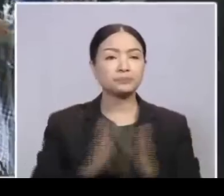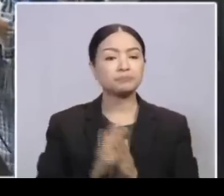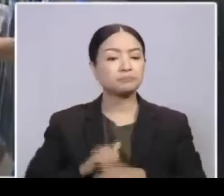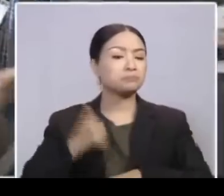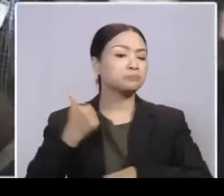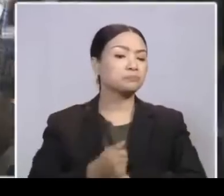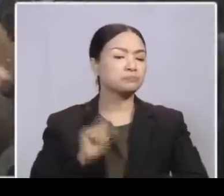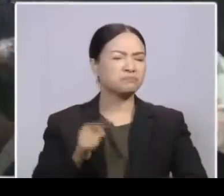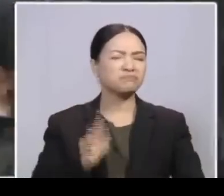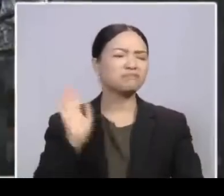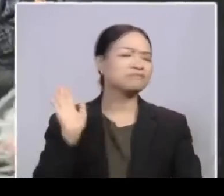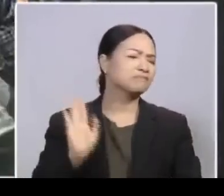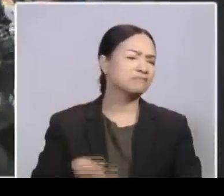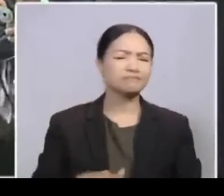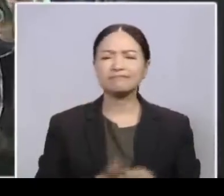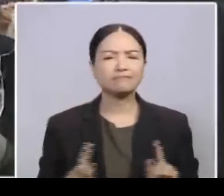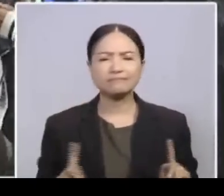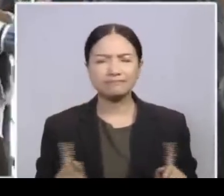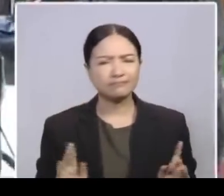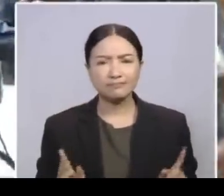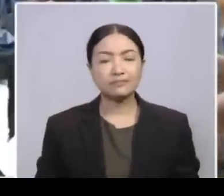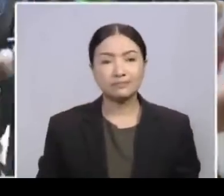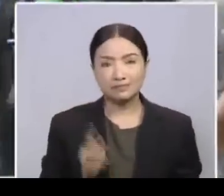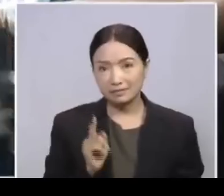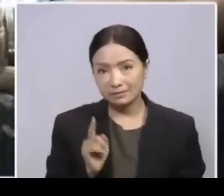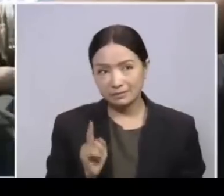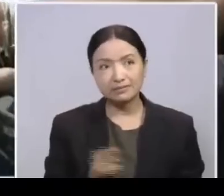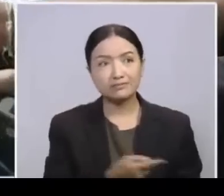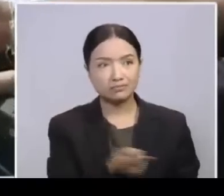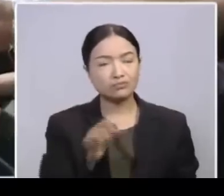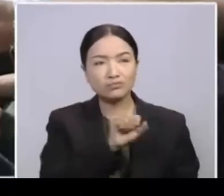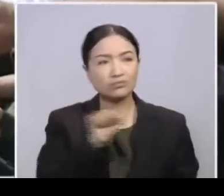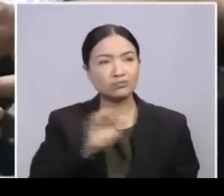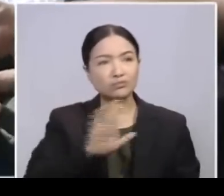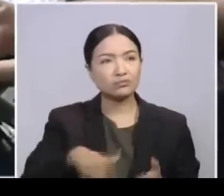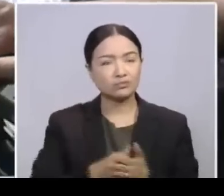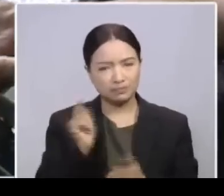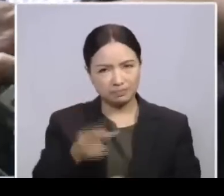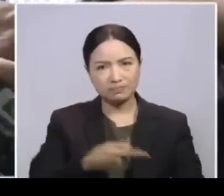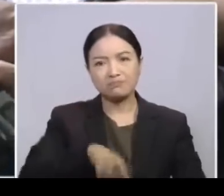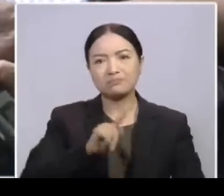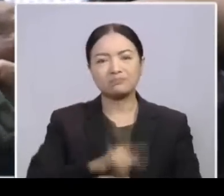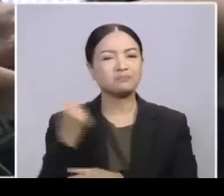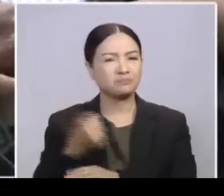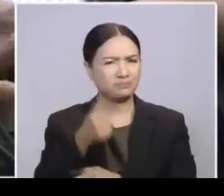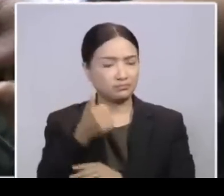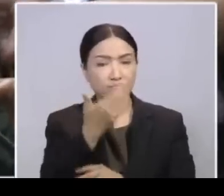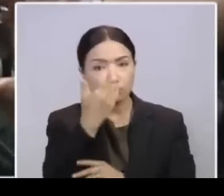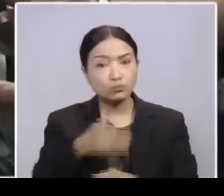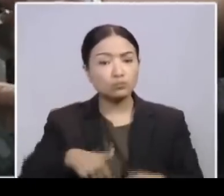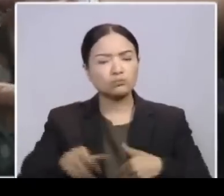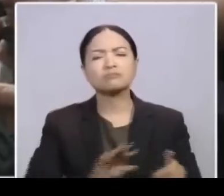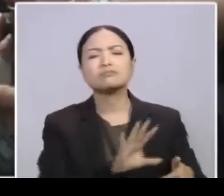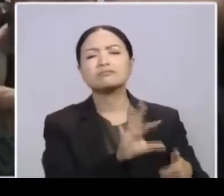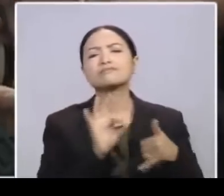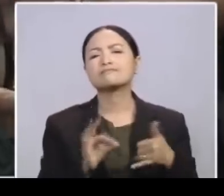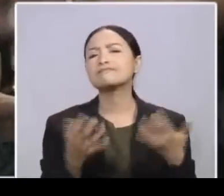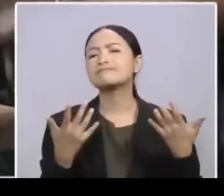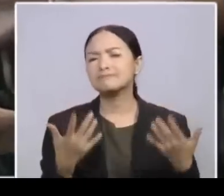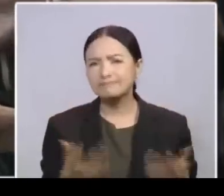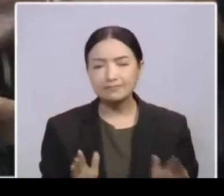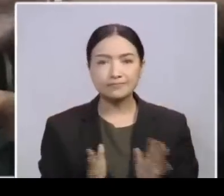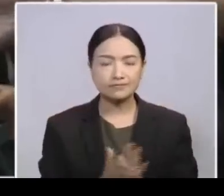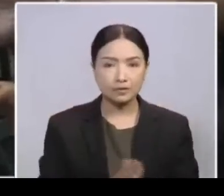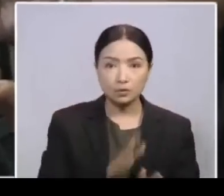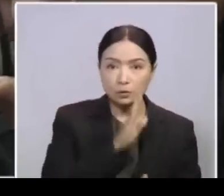ติเพราะว่าความเป็นจริงส.ส.ทุกคนเป็นประธานสภาได้เพราะอะไรเพราะประชาชนเลือกเข้ามาแล้วนะคะ